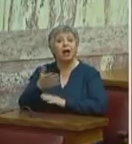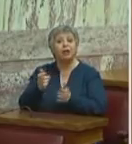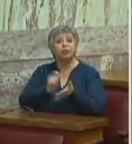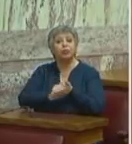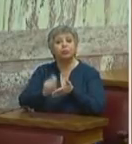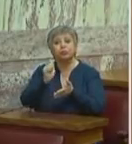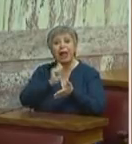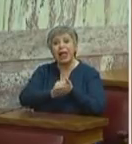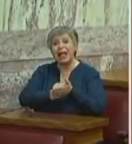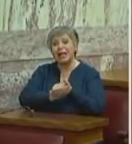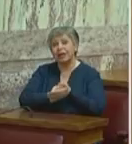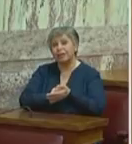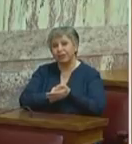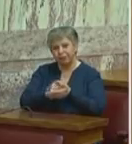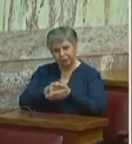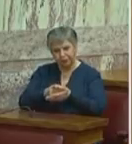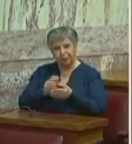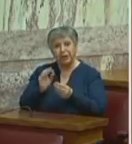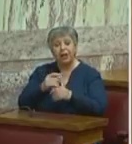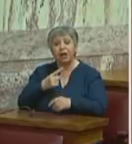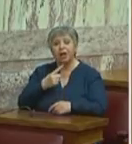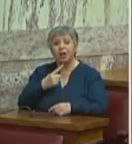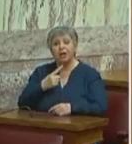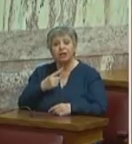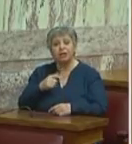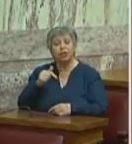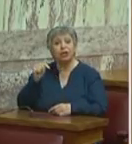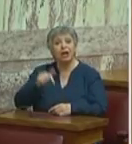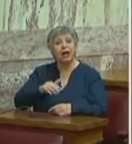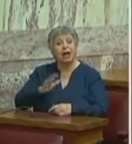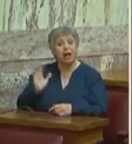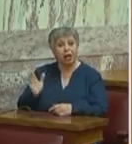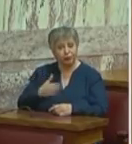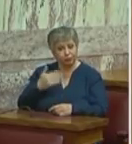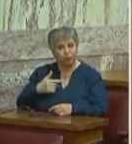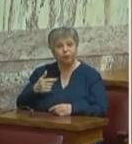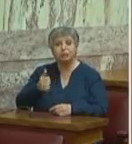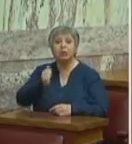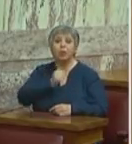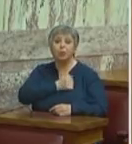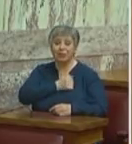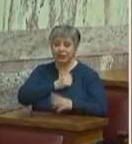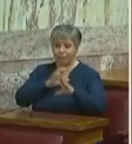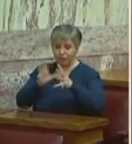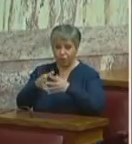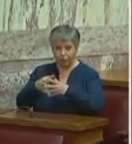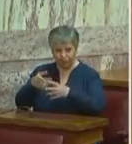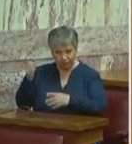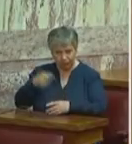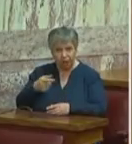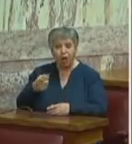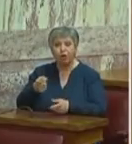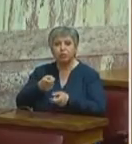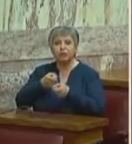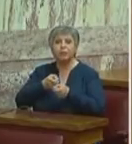πόρισμα: επομένως, κατά την ορθότερα και κρατούσα άποψη, η εκβίαση, άρθρος